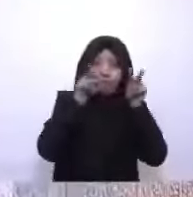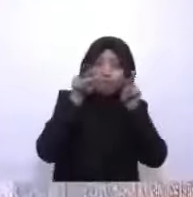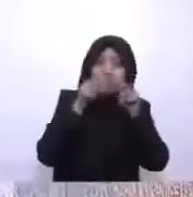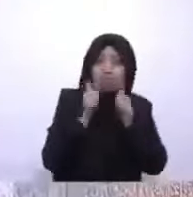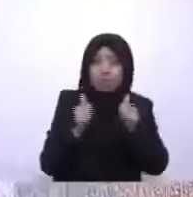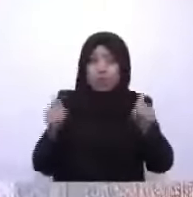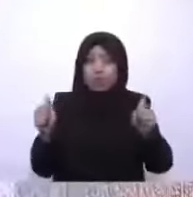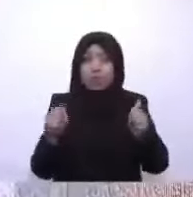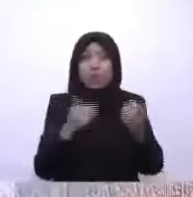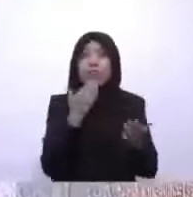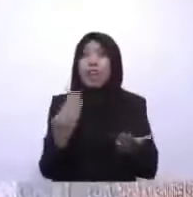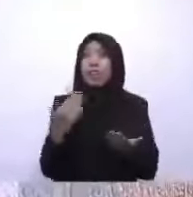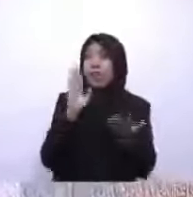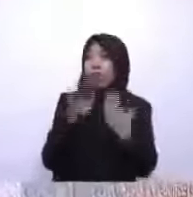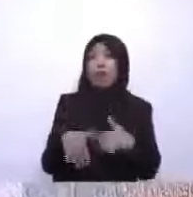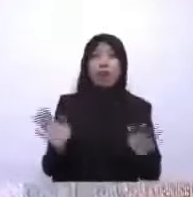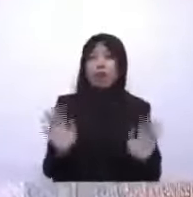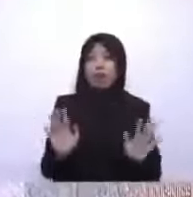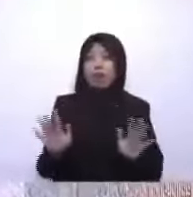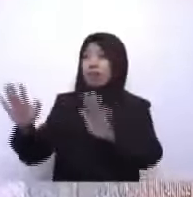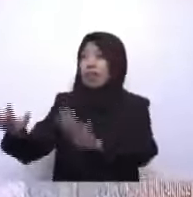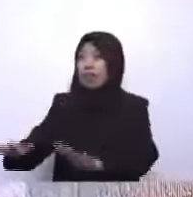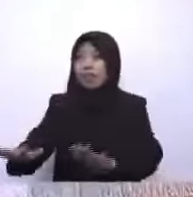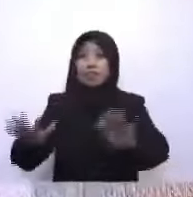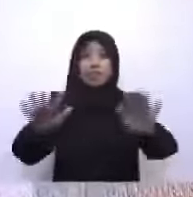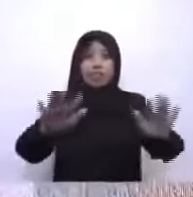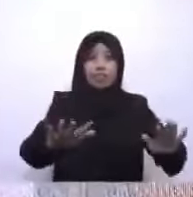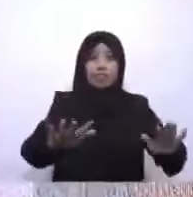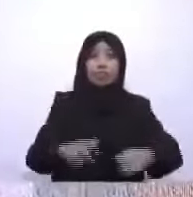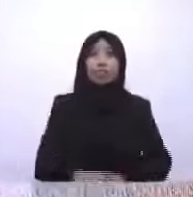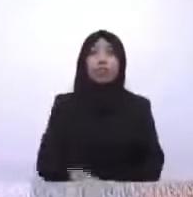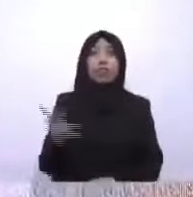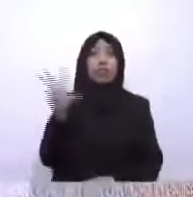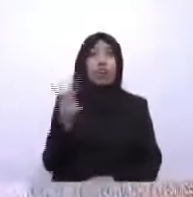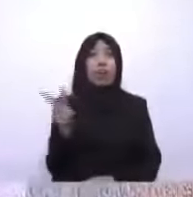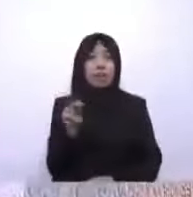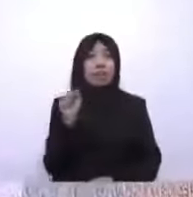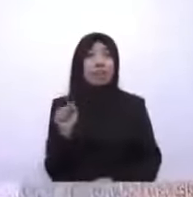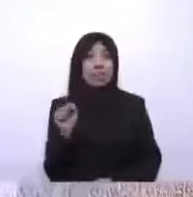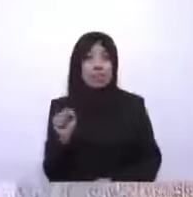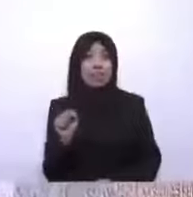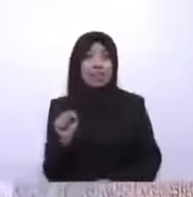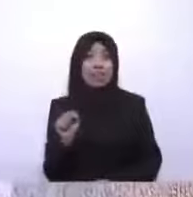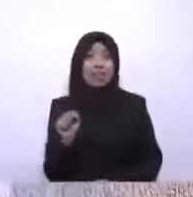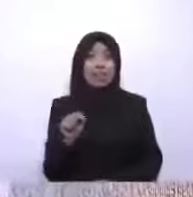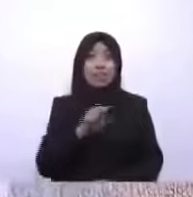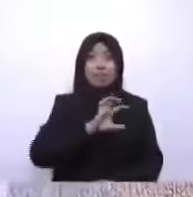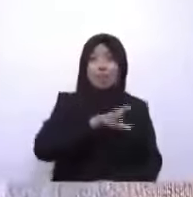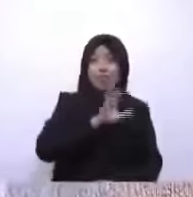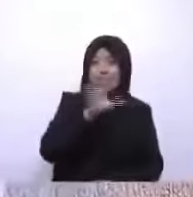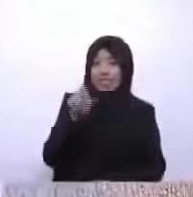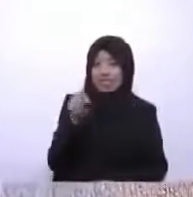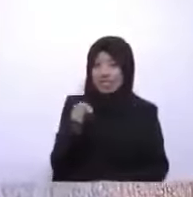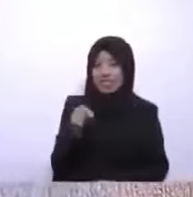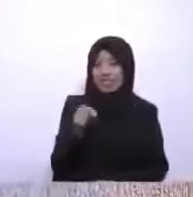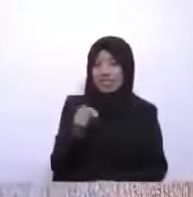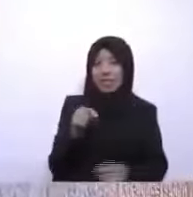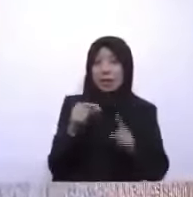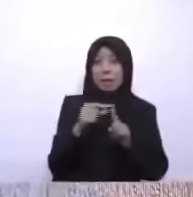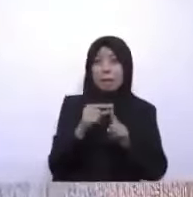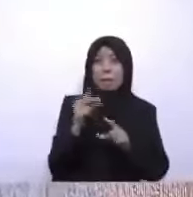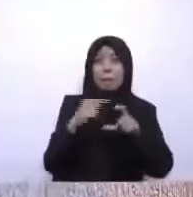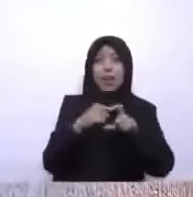mengulangi pertanyaan. Mohon tenang terlebih dahulu. Jawa Barat adalah salah satu provinsi dengan angka